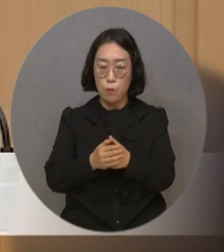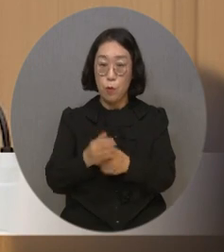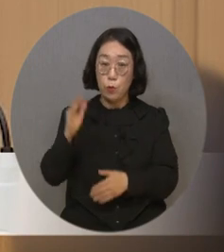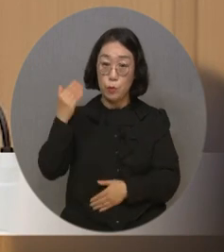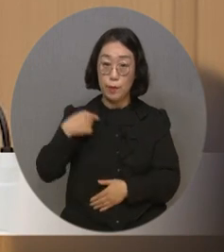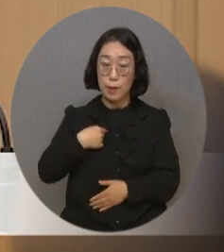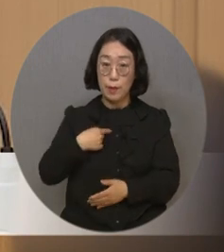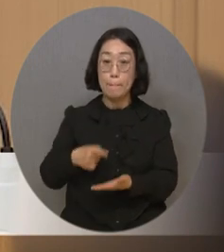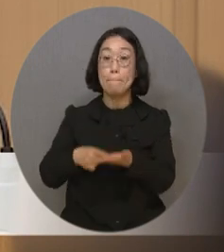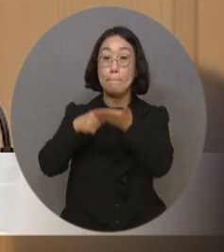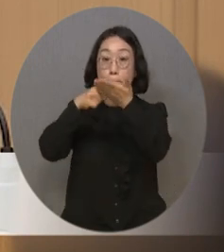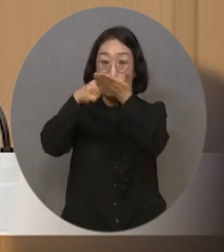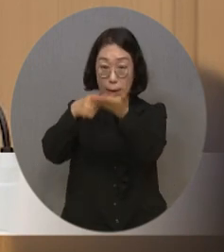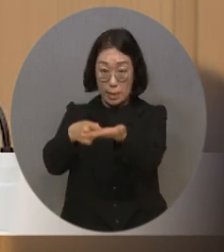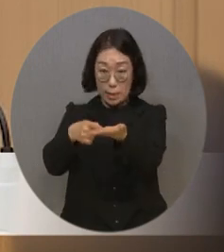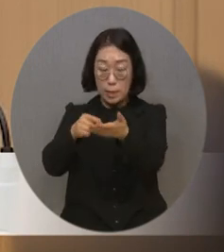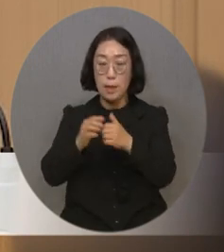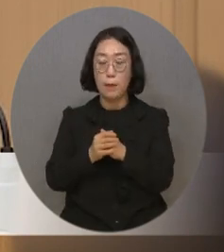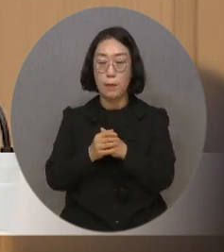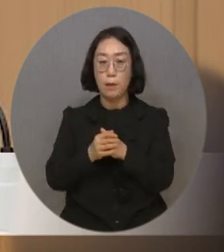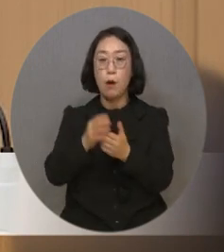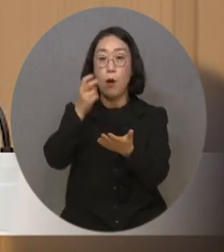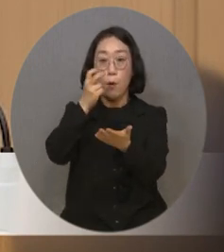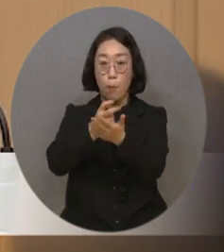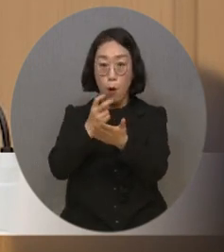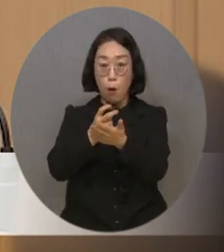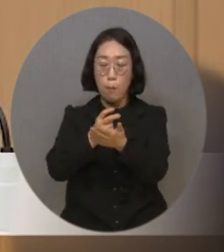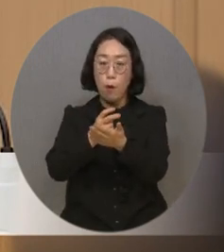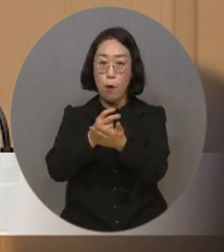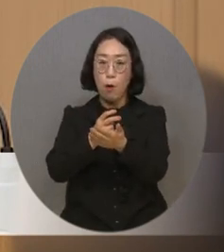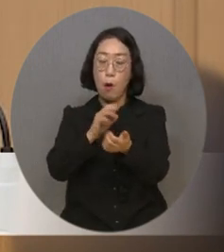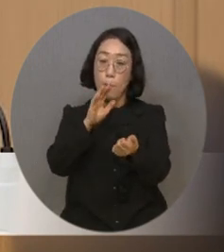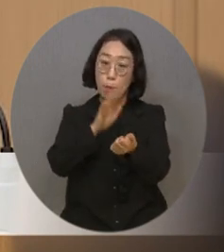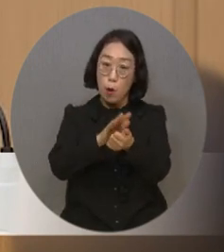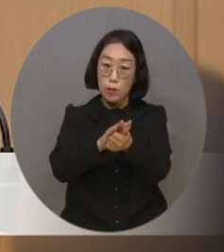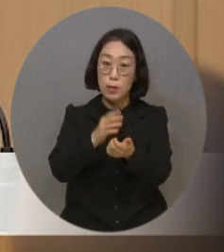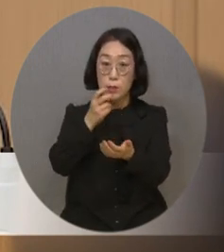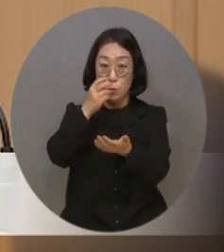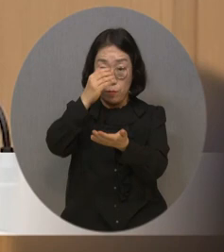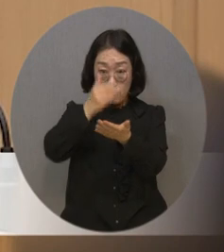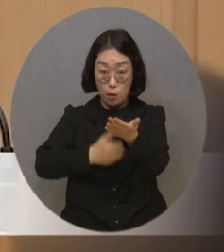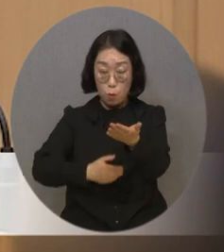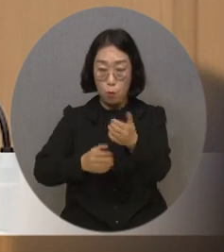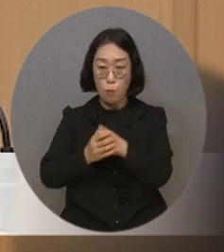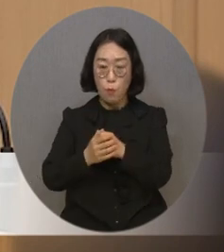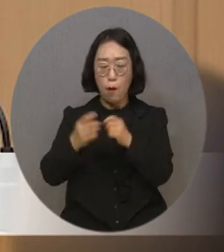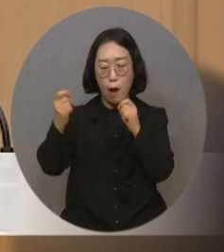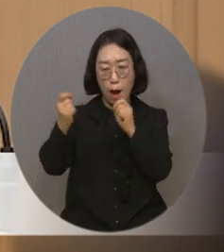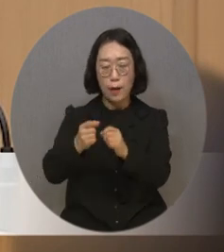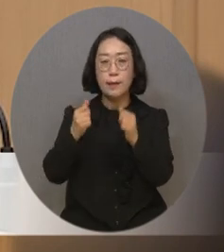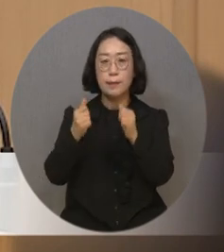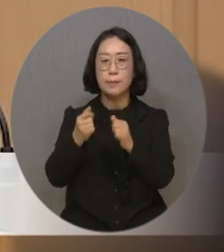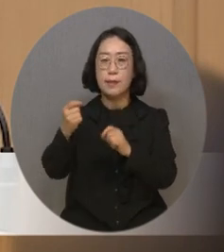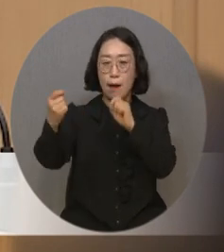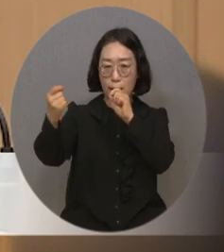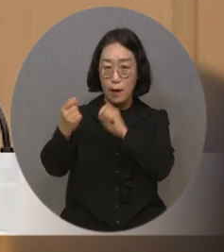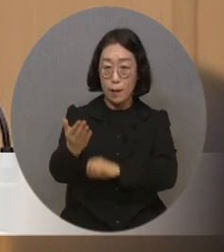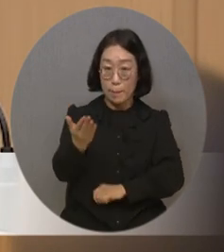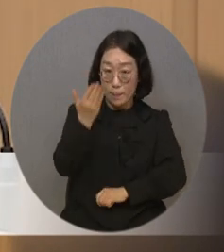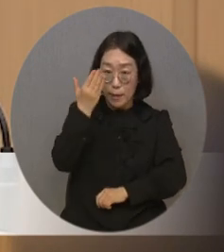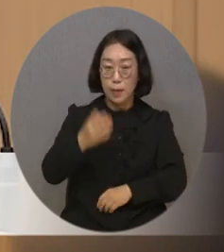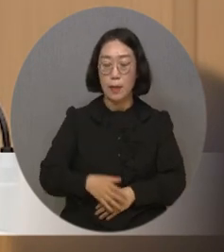대표발의한 장애인 교원 편의지원 조례안이 번외의 심사를 앞두고 있습니다